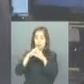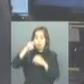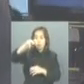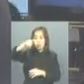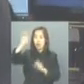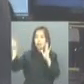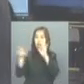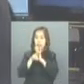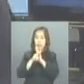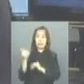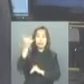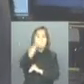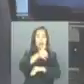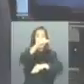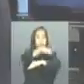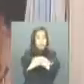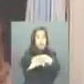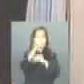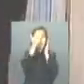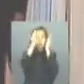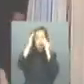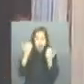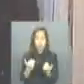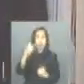บริเวณพื้นที่ปราศัยใหญ่ในวันพรุ่งนี้